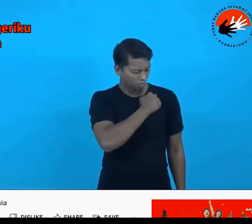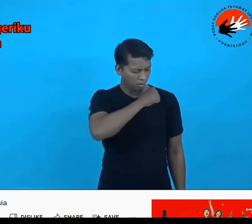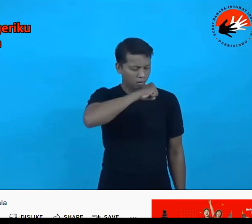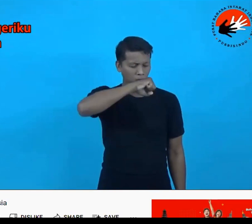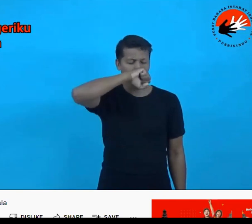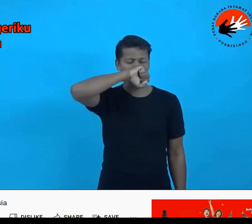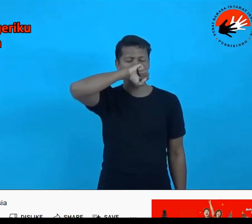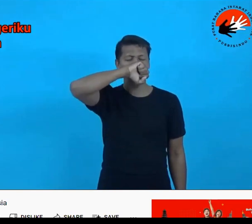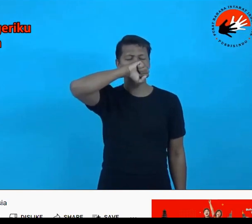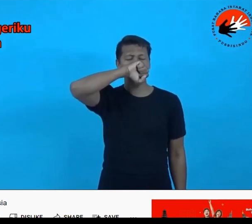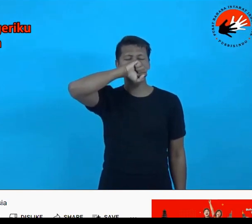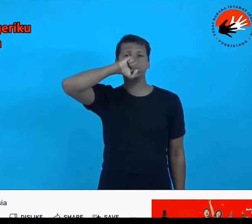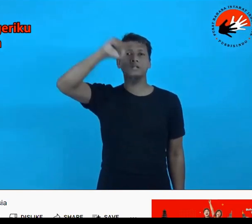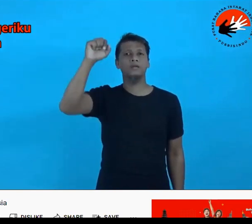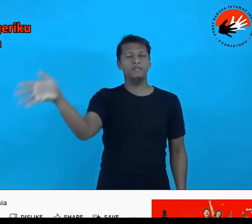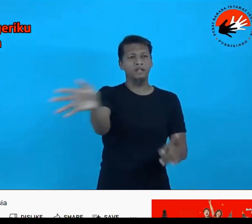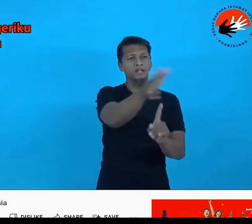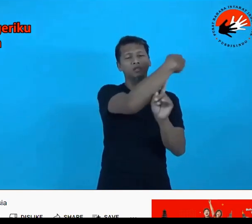terhenti kupu-kupu